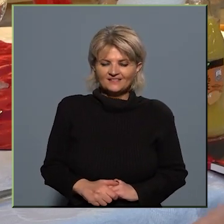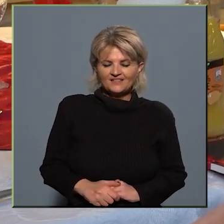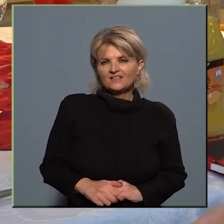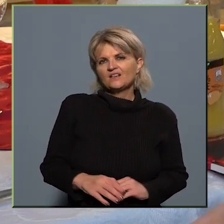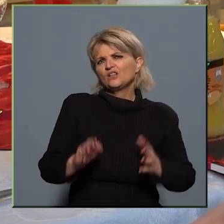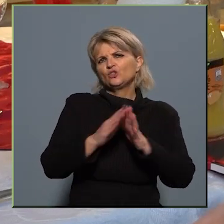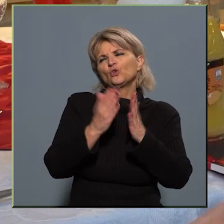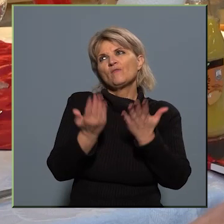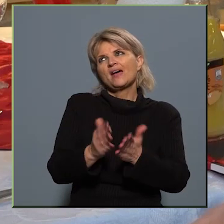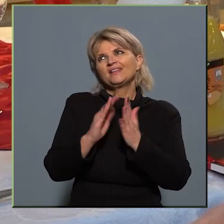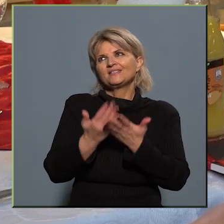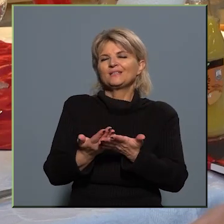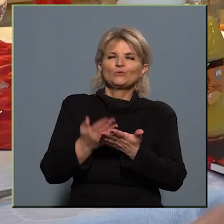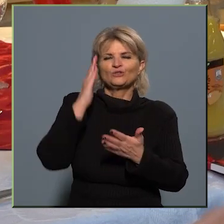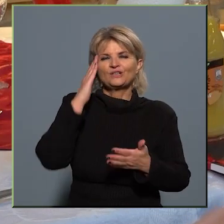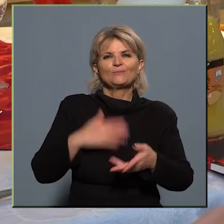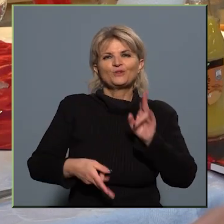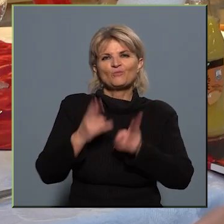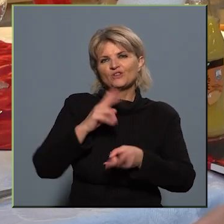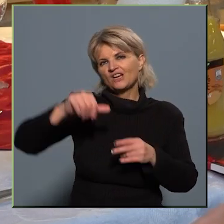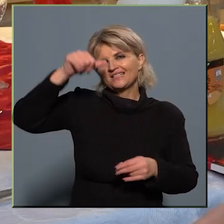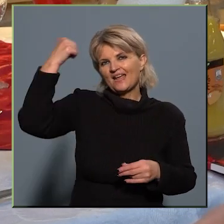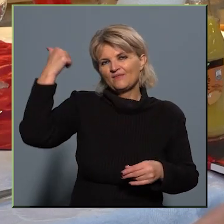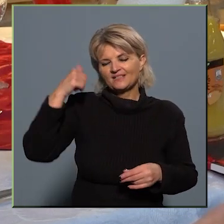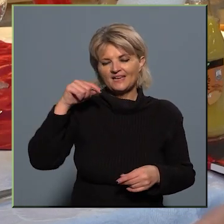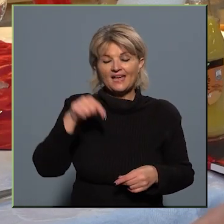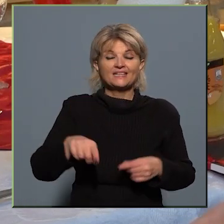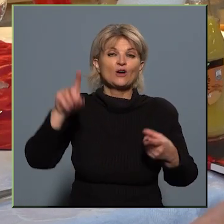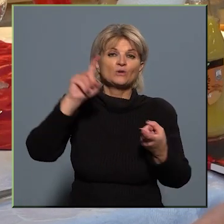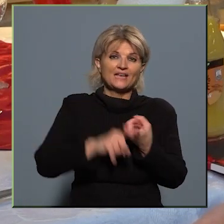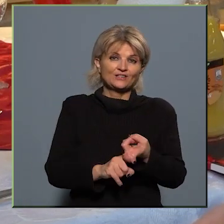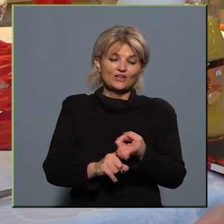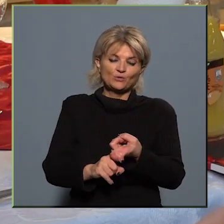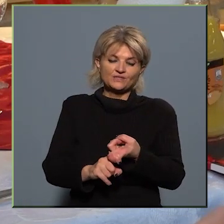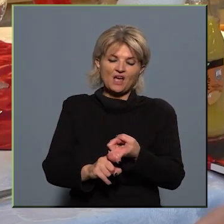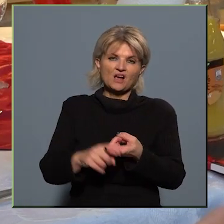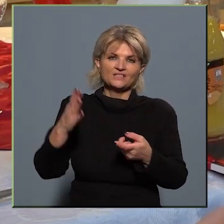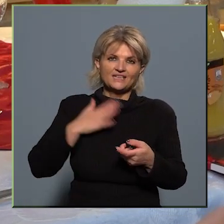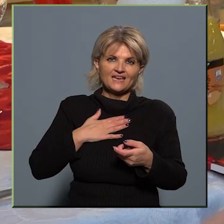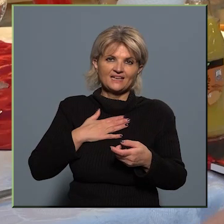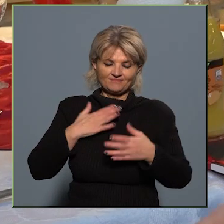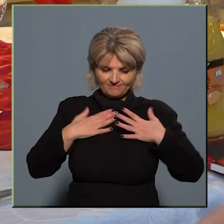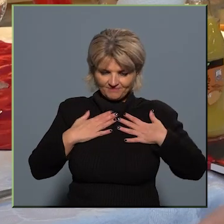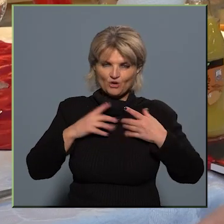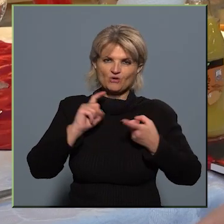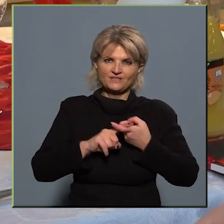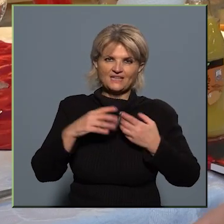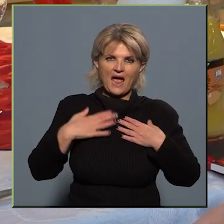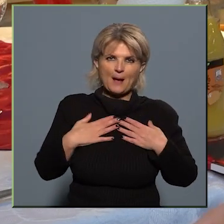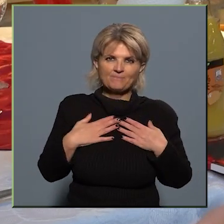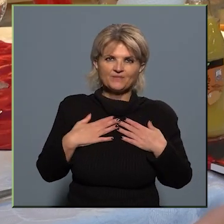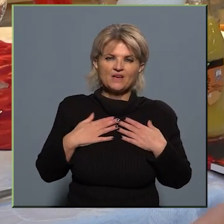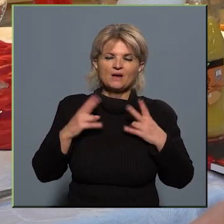novellisztikus, nem tudom, hogy lehet nevezni. De hát ezek hozzátartoznak a szintén az énemhez, amit ki